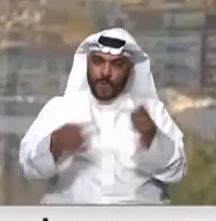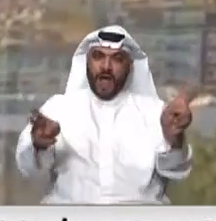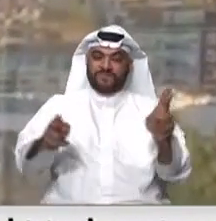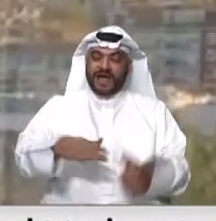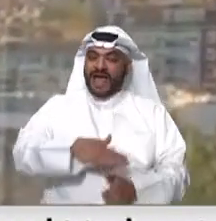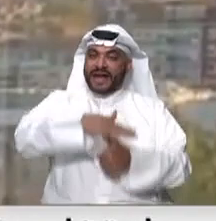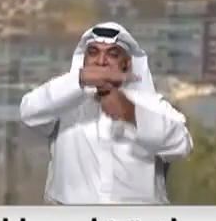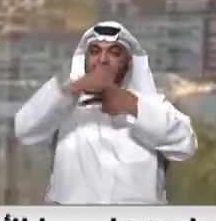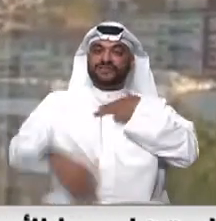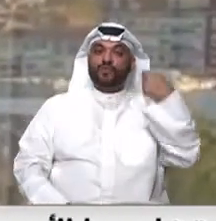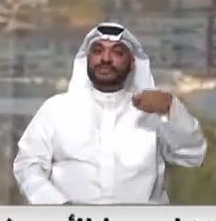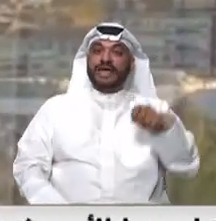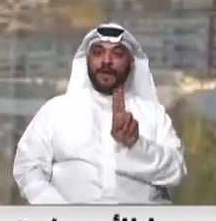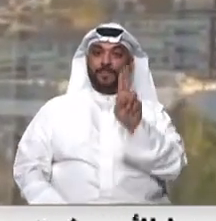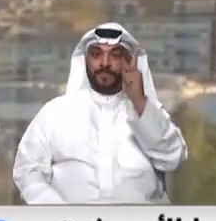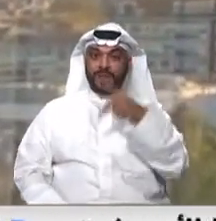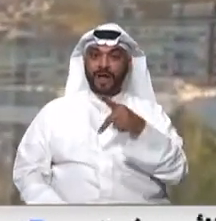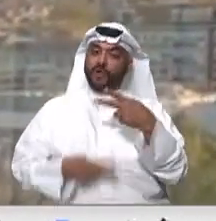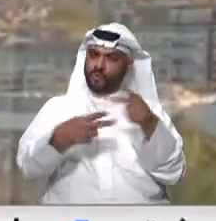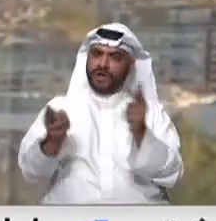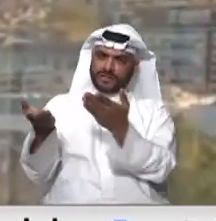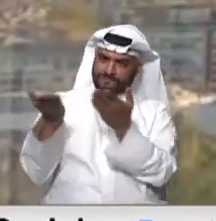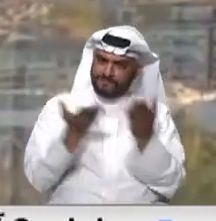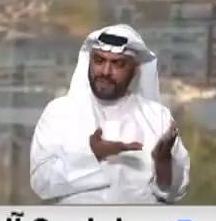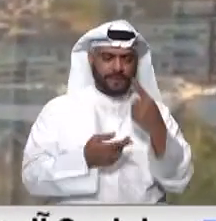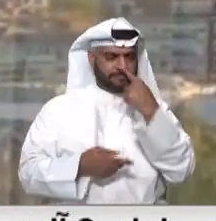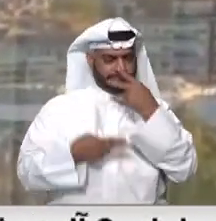الوزراء البريطاني ريشي سوناك.